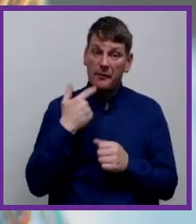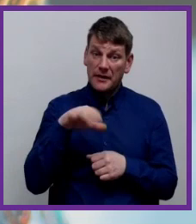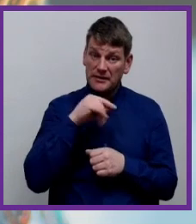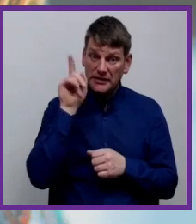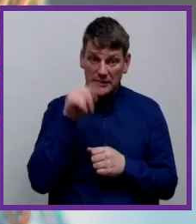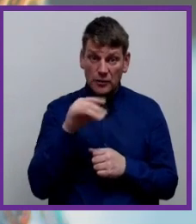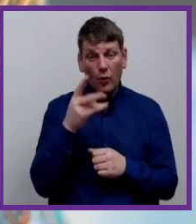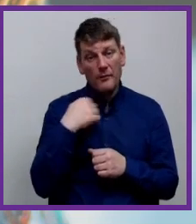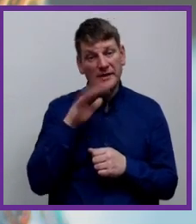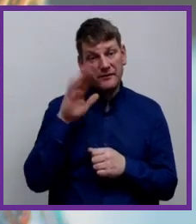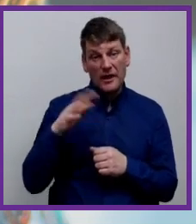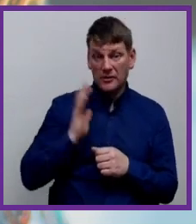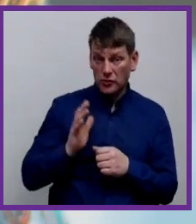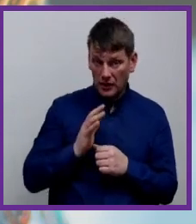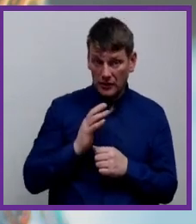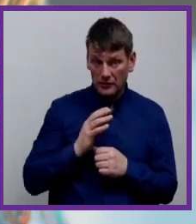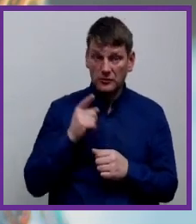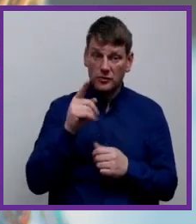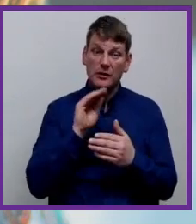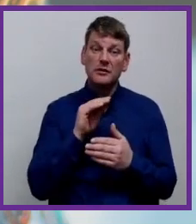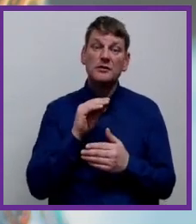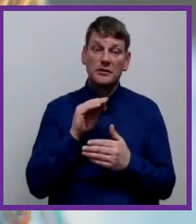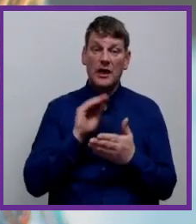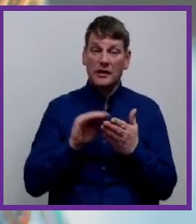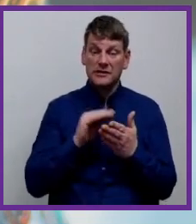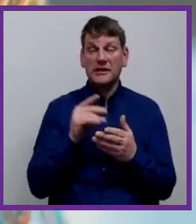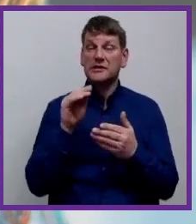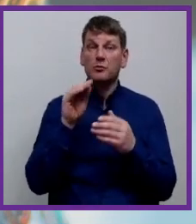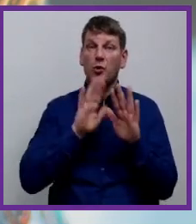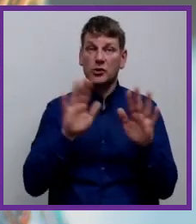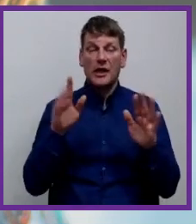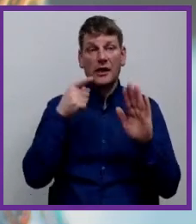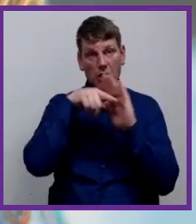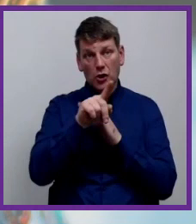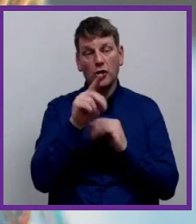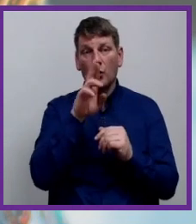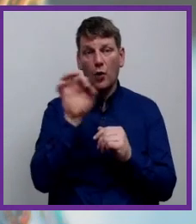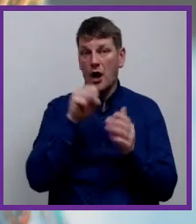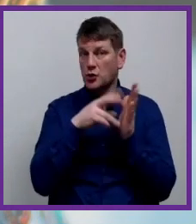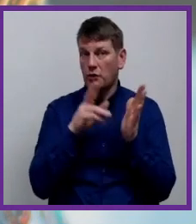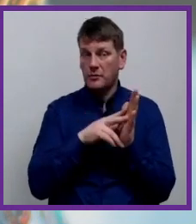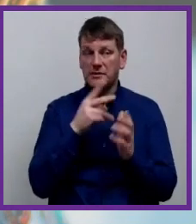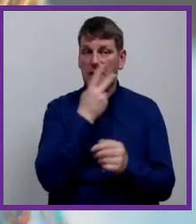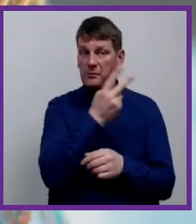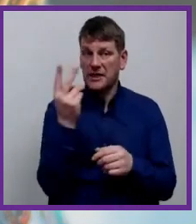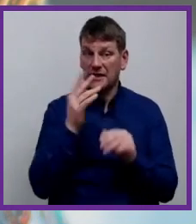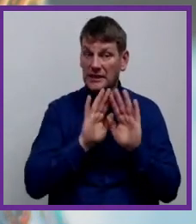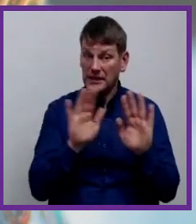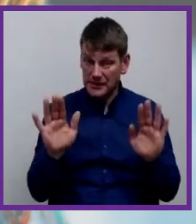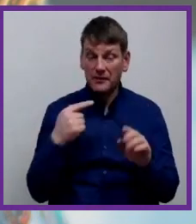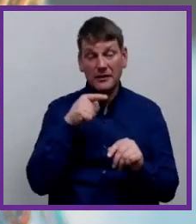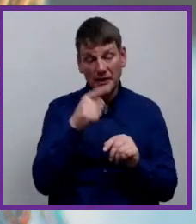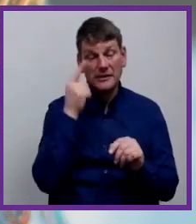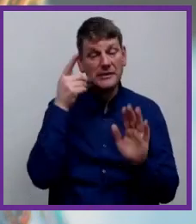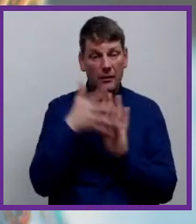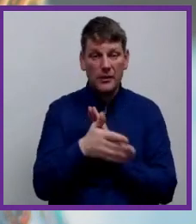mēs, ko mēs varētu sagaidīt, vai, piemēram, rakstīts muzejā, ka ieeja no 18 gadu vecuma apskatīt, piemēram, konkrēto izstādi, tad mēs saprotam, nu,